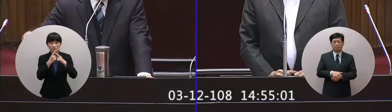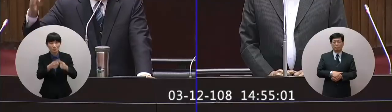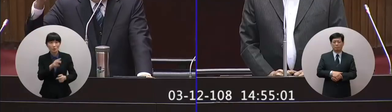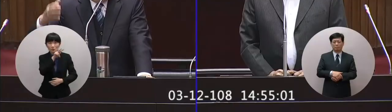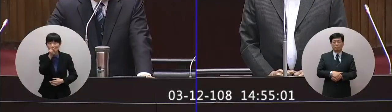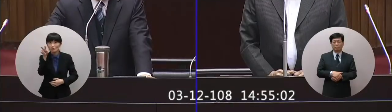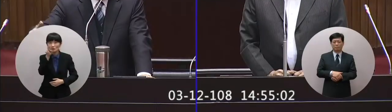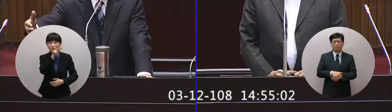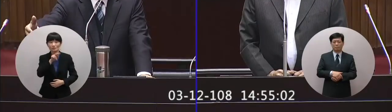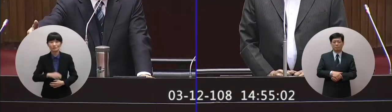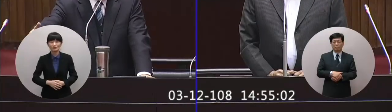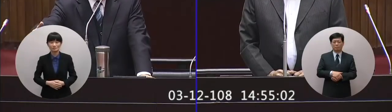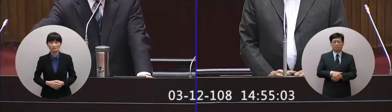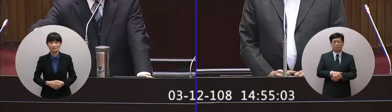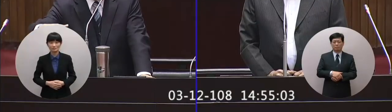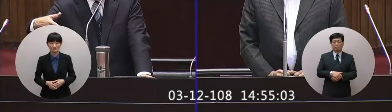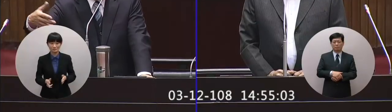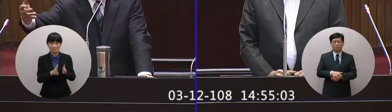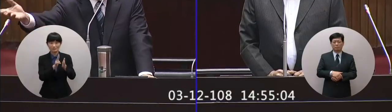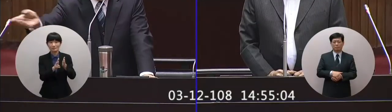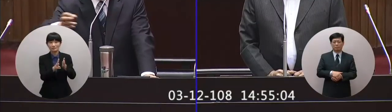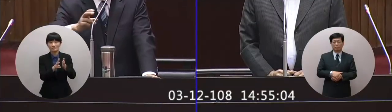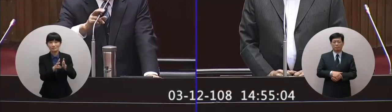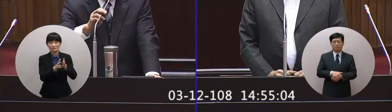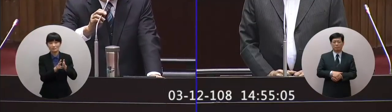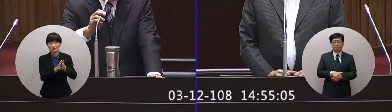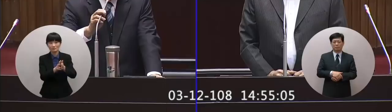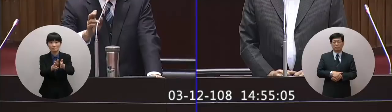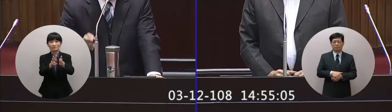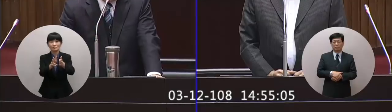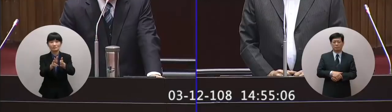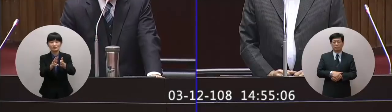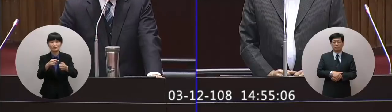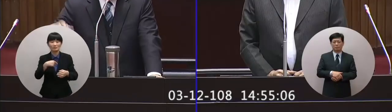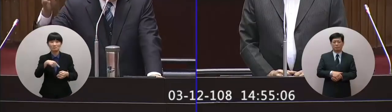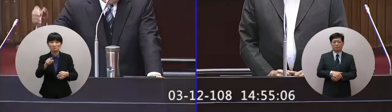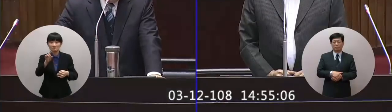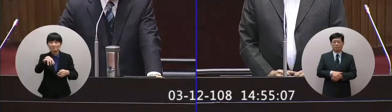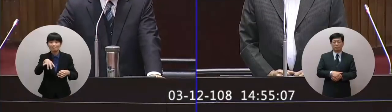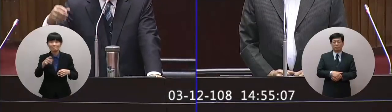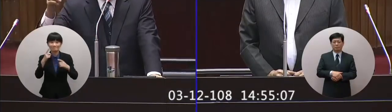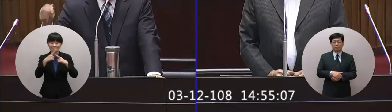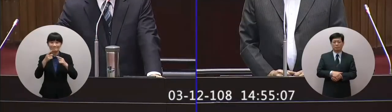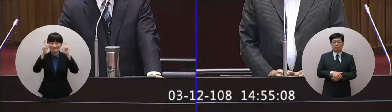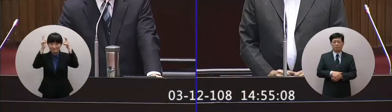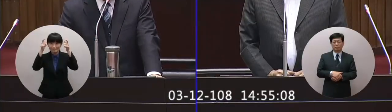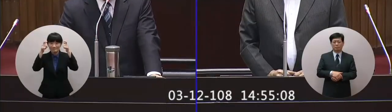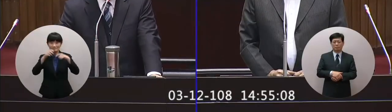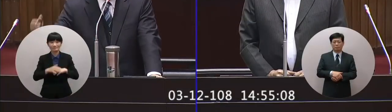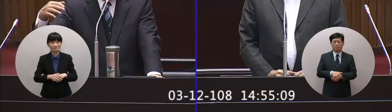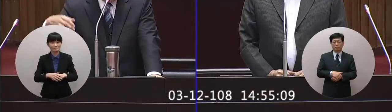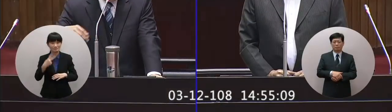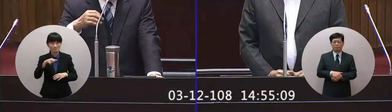遐。火车到，陆送行出去的一定是高雄人，牵着囡仔，排着